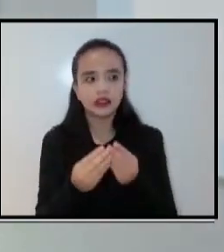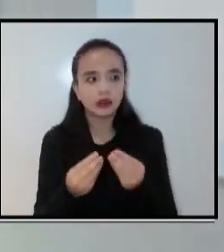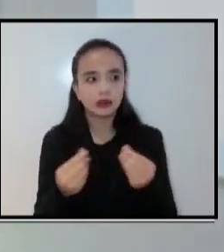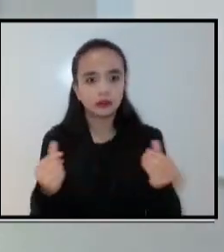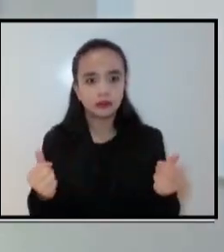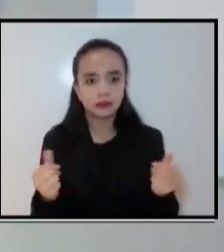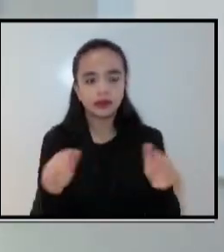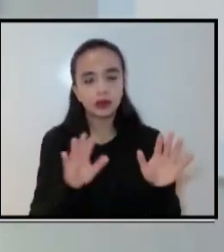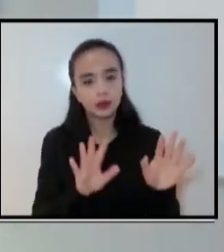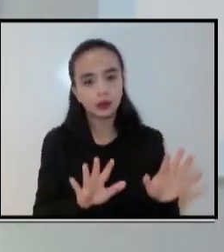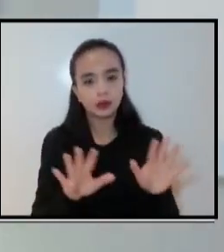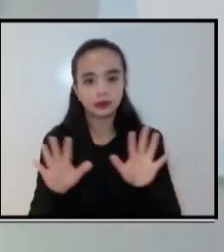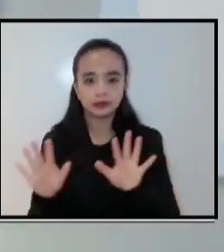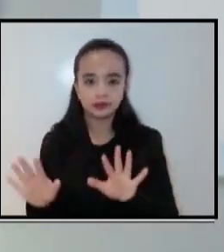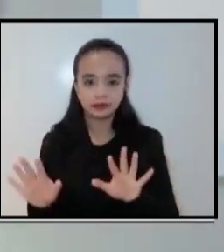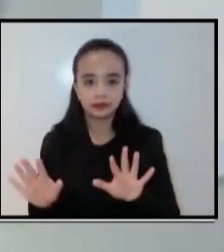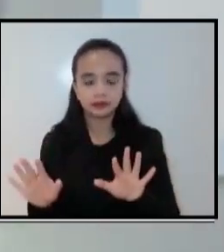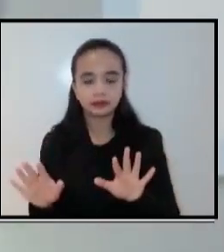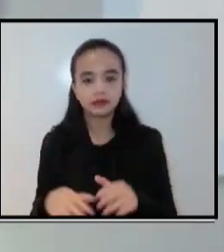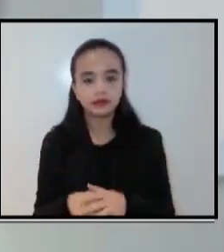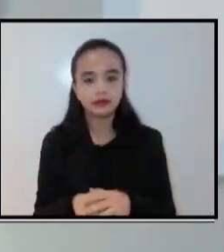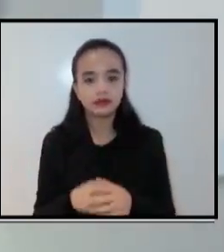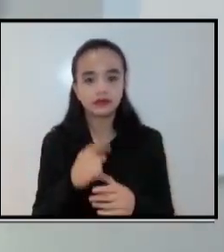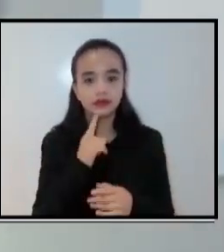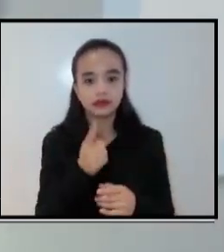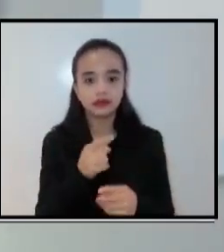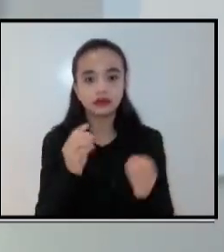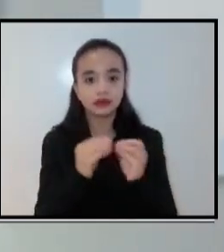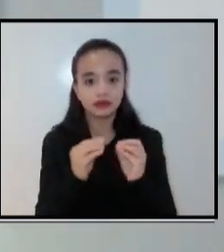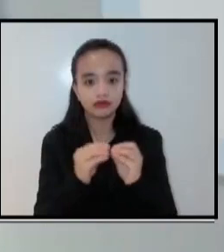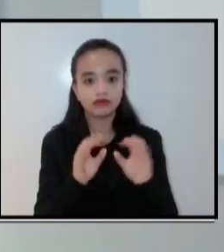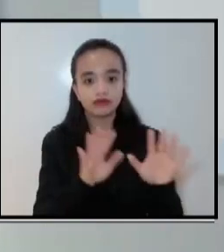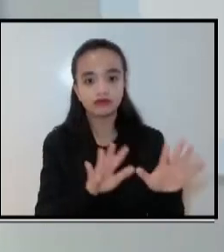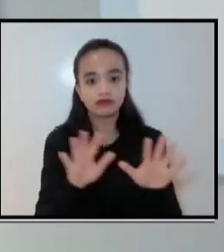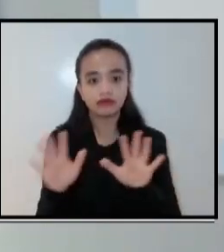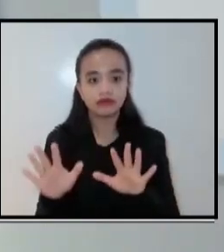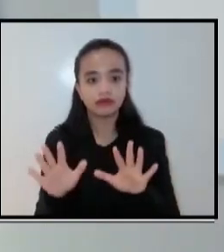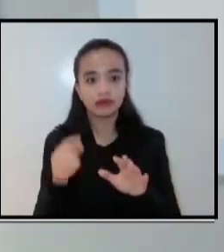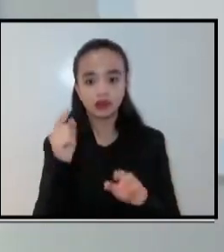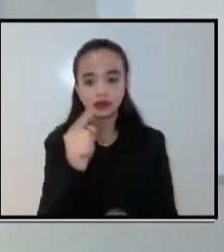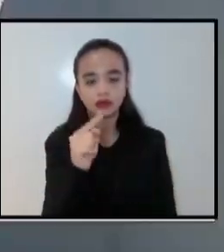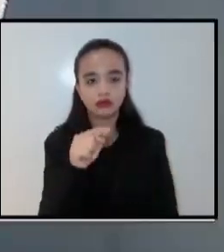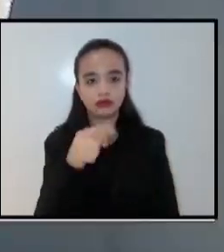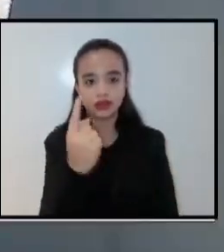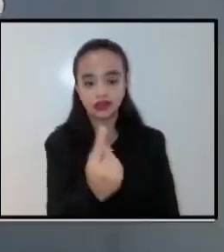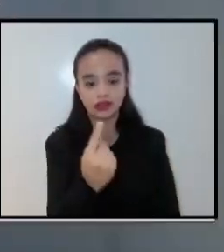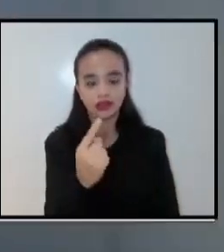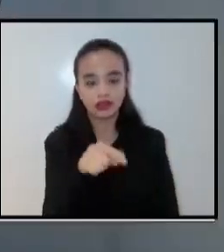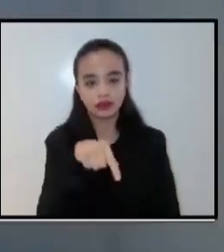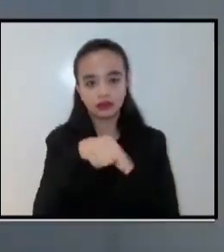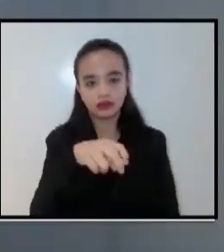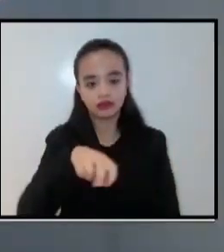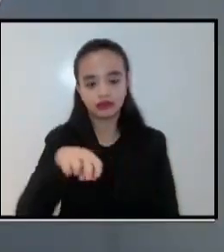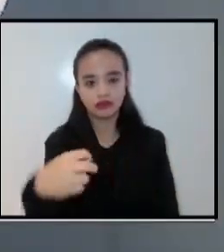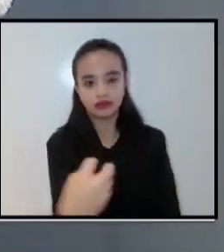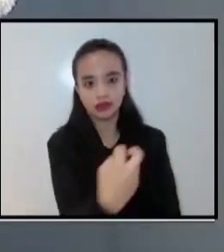po ako. And then, masala pa po akong na-relax nung umikot na po si Coach Bamboo. Ayun. And then yung dalawa pa pong ano coach. Ba